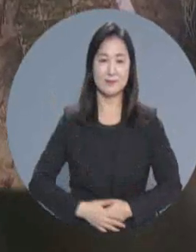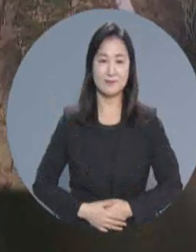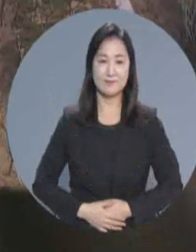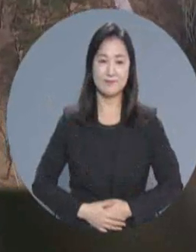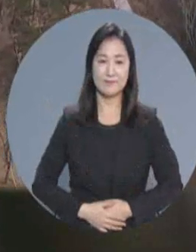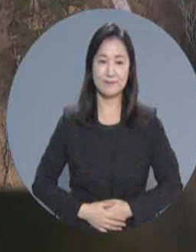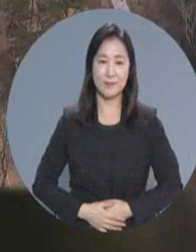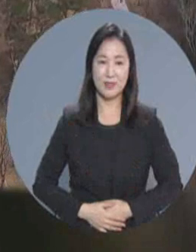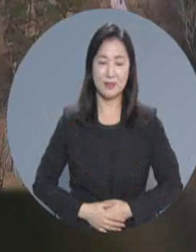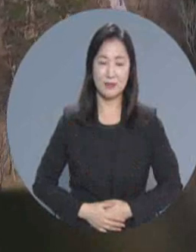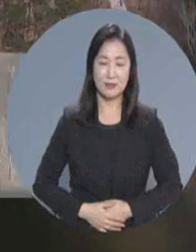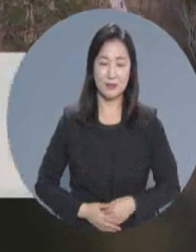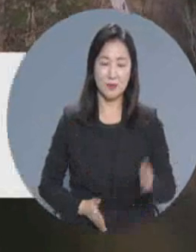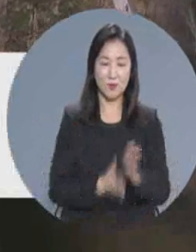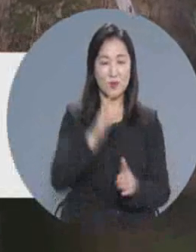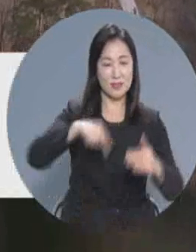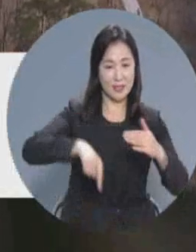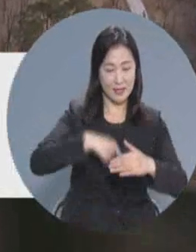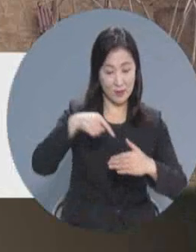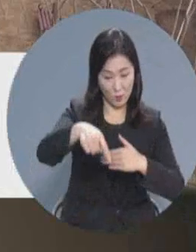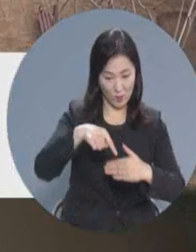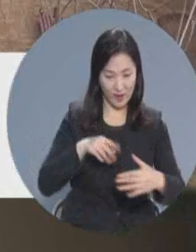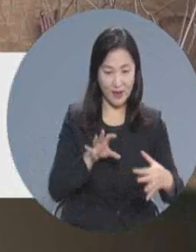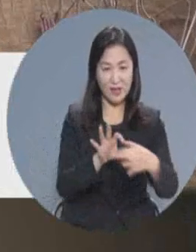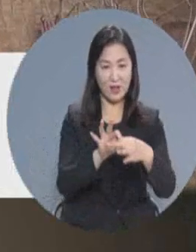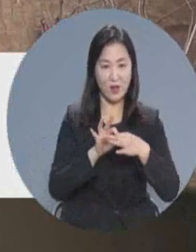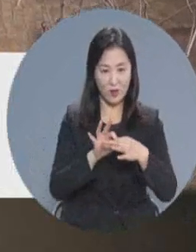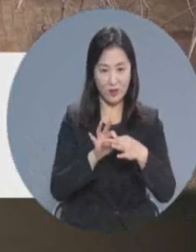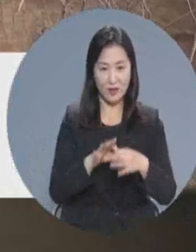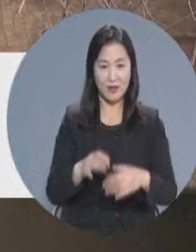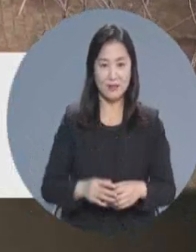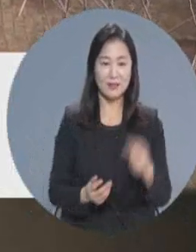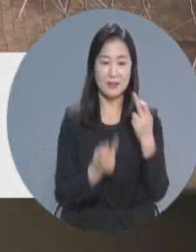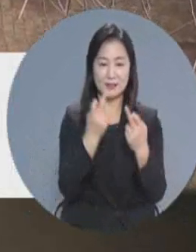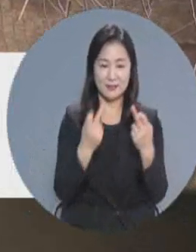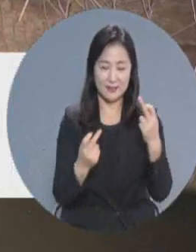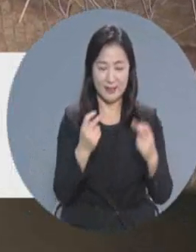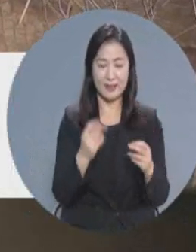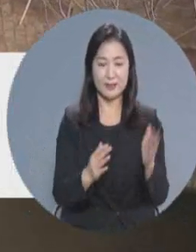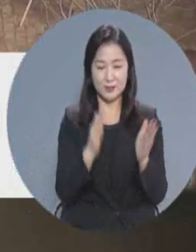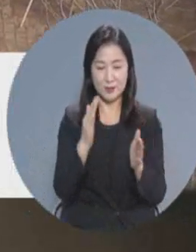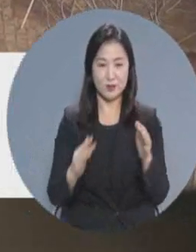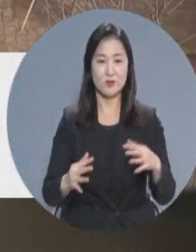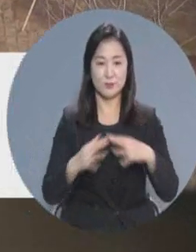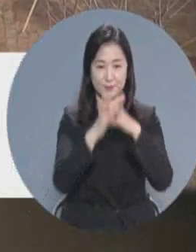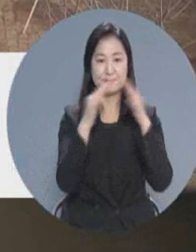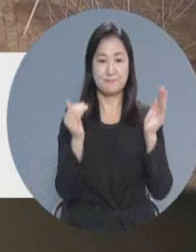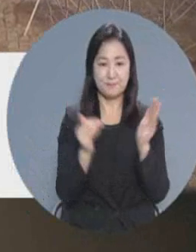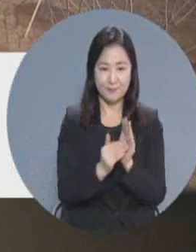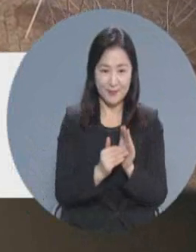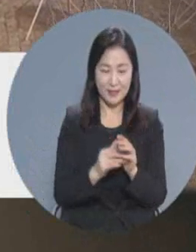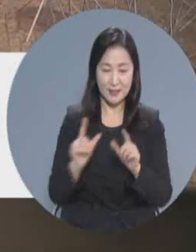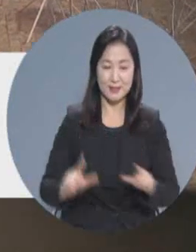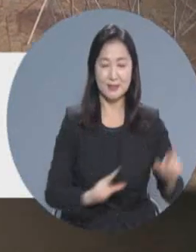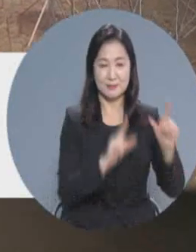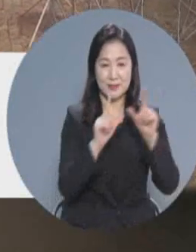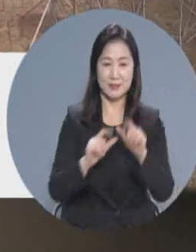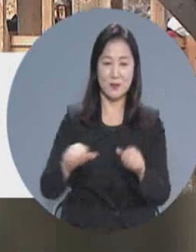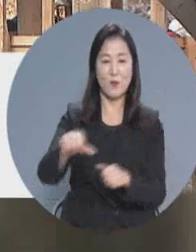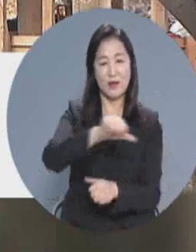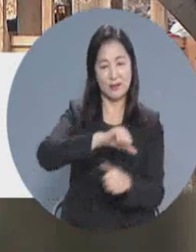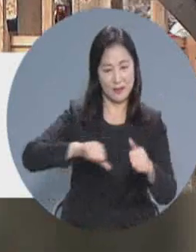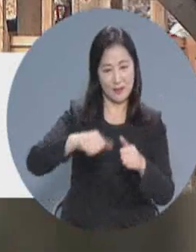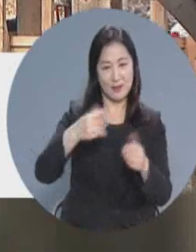토시 내 외곽을 연결하는 녹지 생태 축이 구축이 되어서 우리 그 시민들의 정조 환경 여건